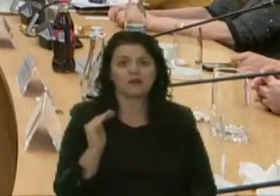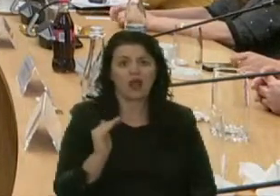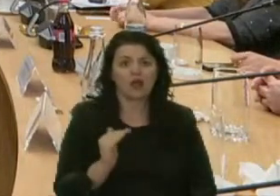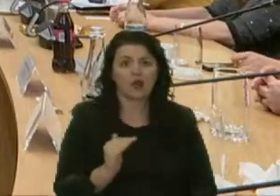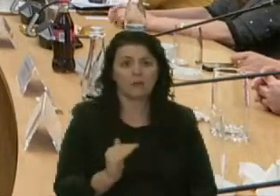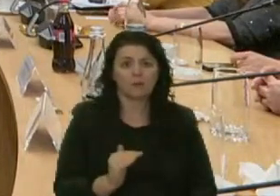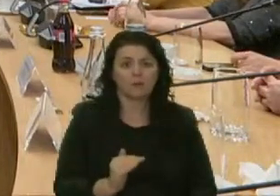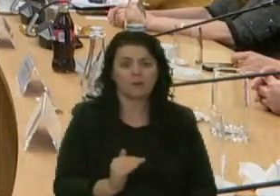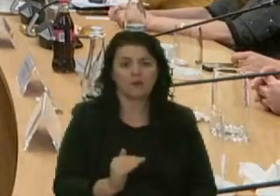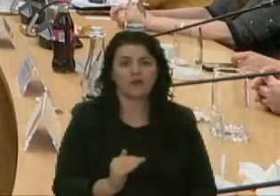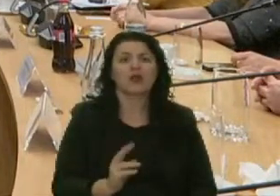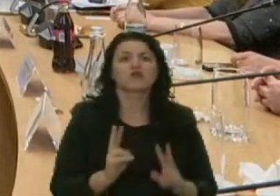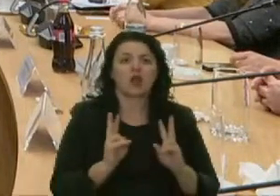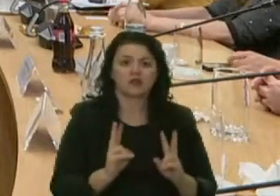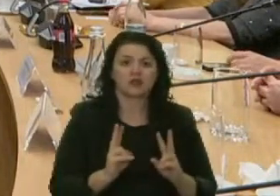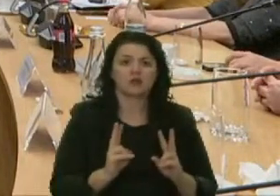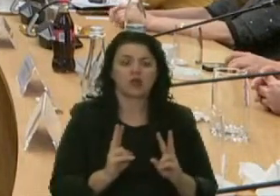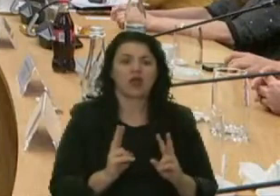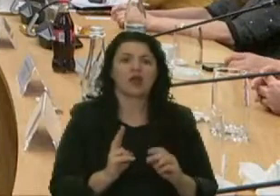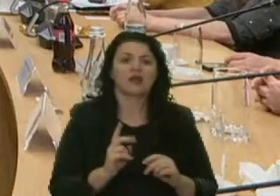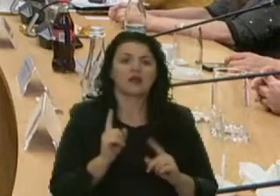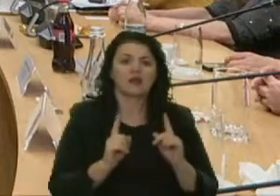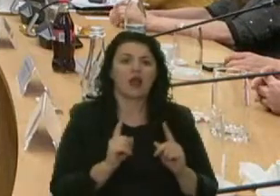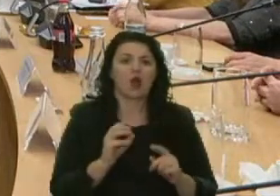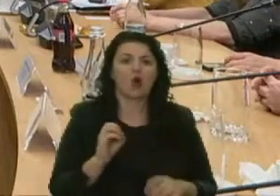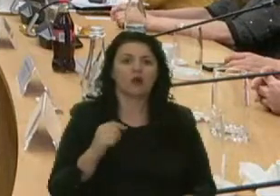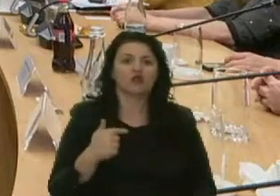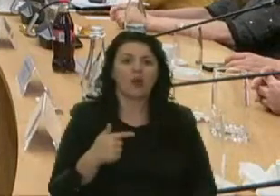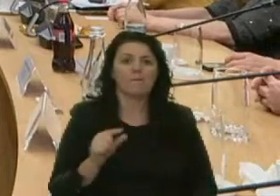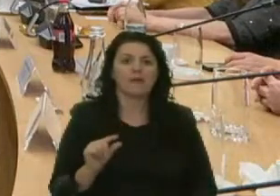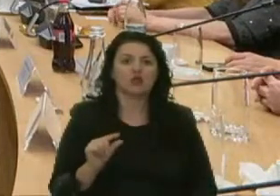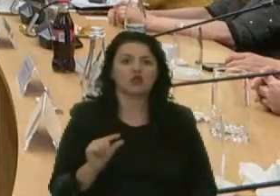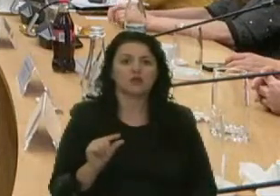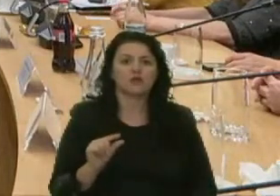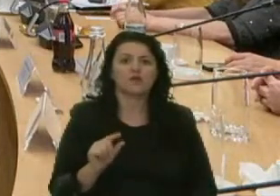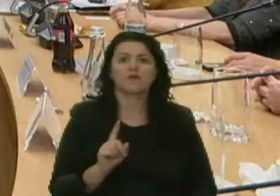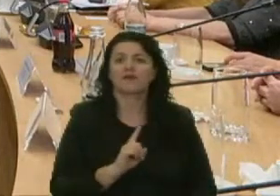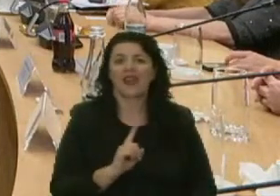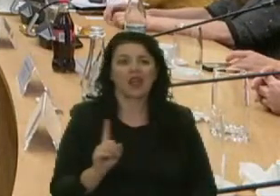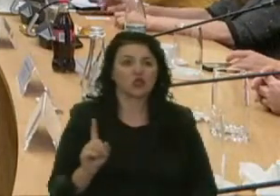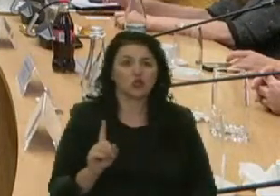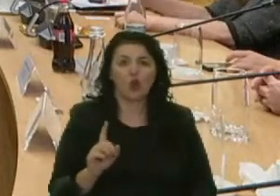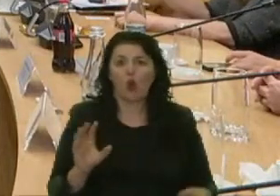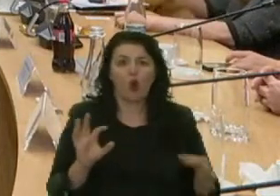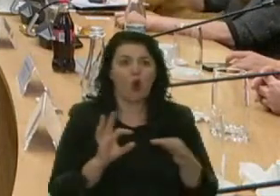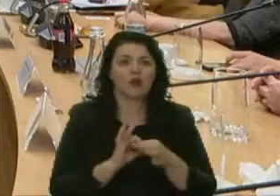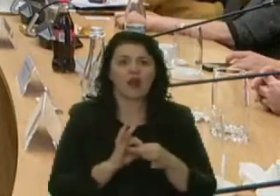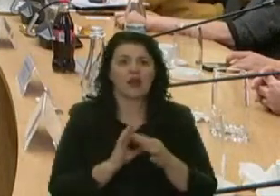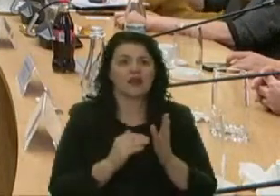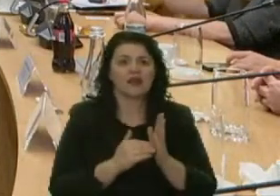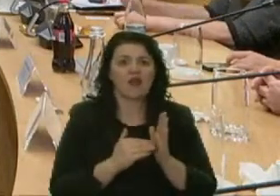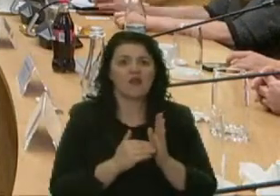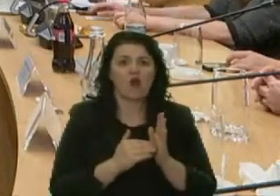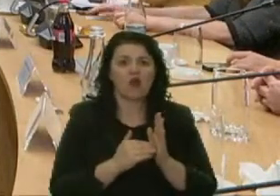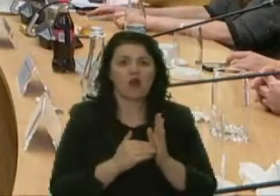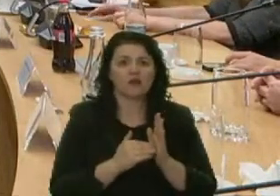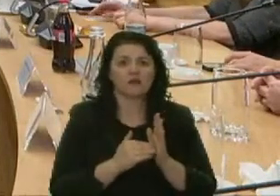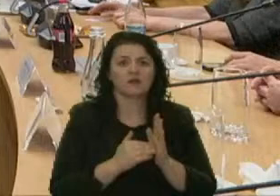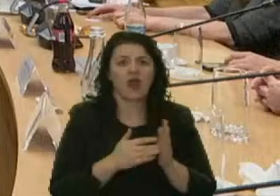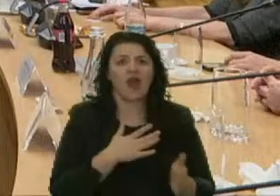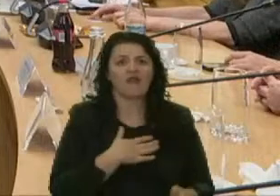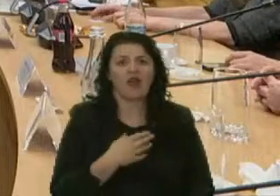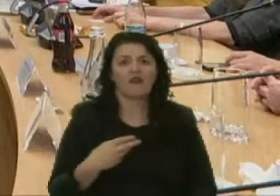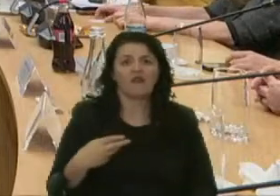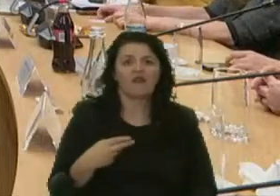tot scade și ar trebui să să scadă Mai ales dacă vin ONG uri mici Dar nu corelează cu nevoia și așteptarea de a avea